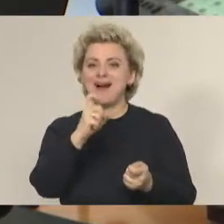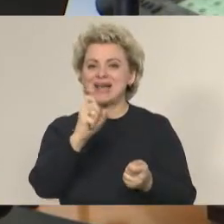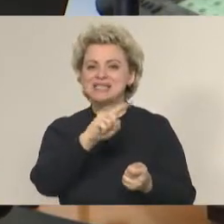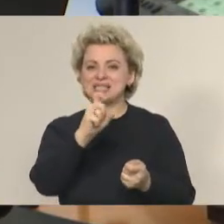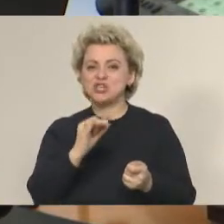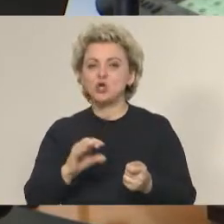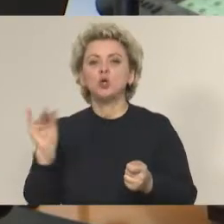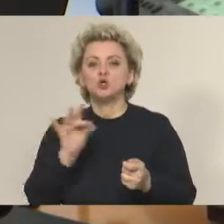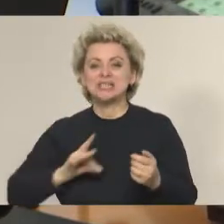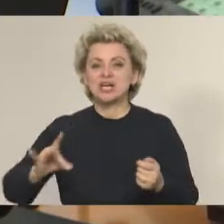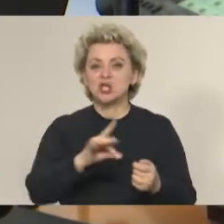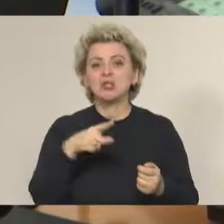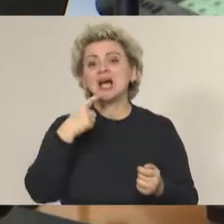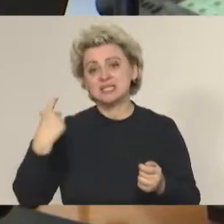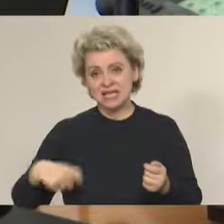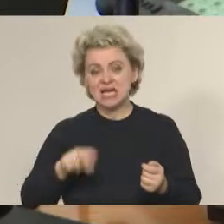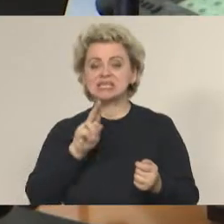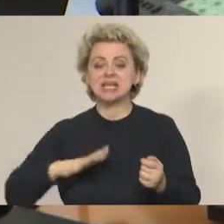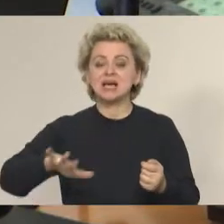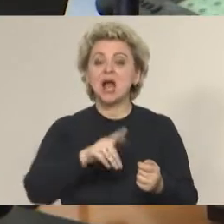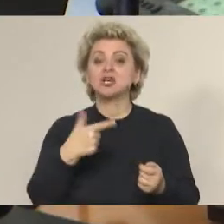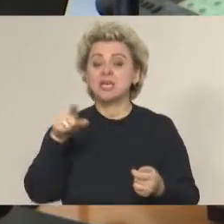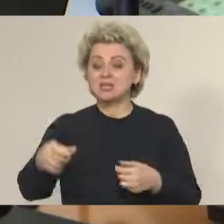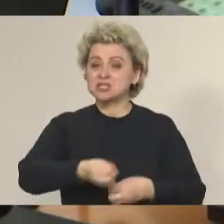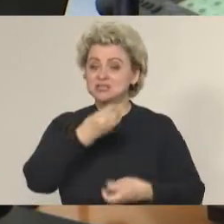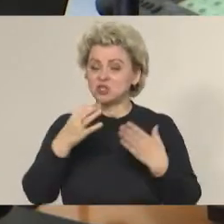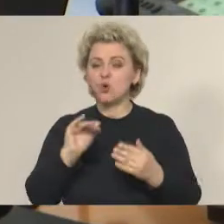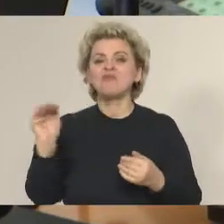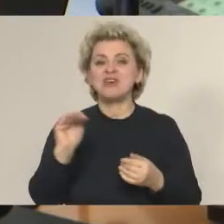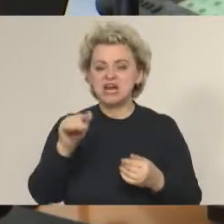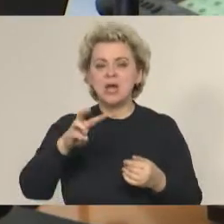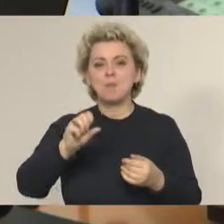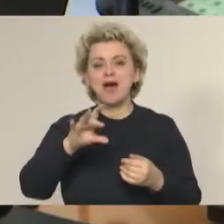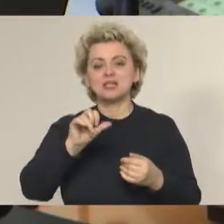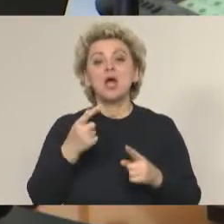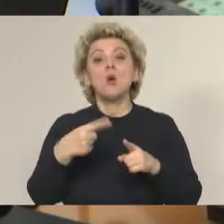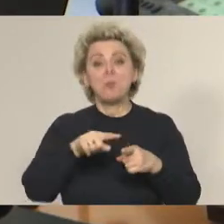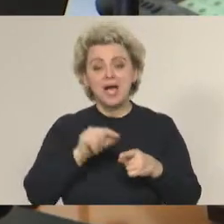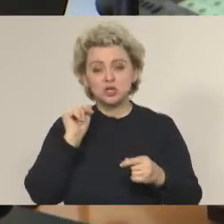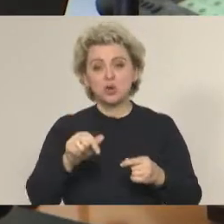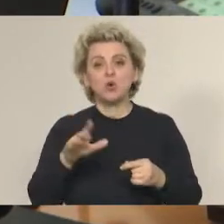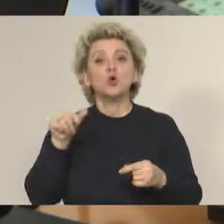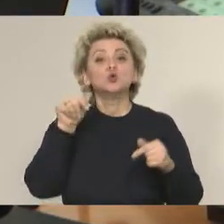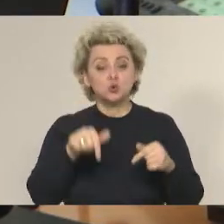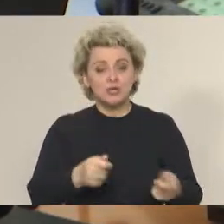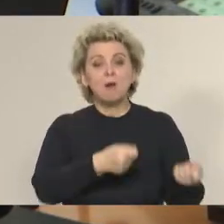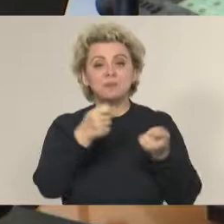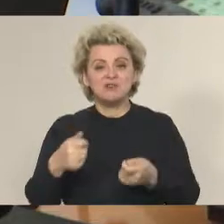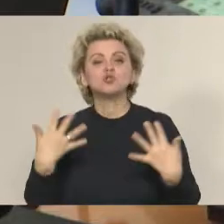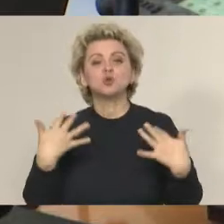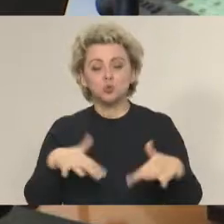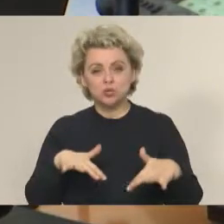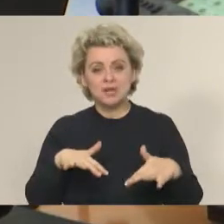и из южных регионов, но это Краснодарский край, где она цветет в феврале, в марте, поэтому... Сюда привозят